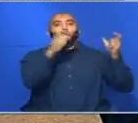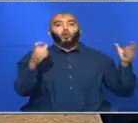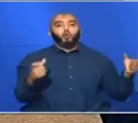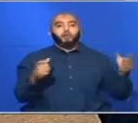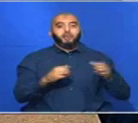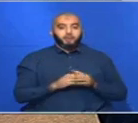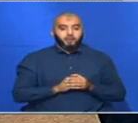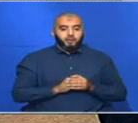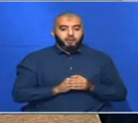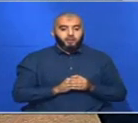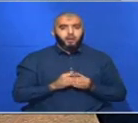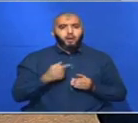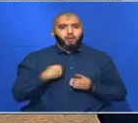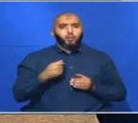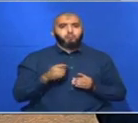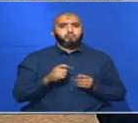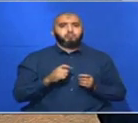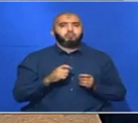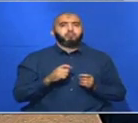بعد الاموال